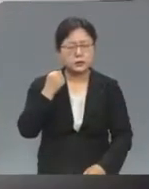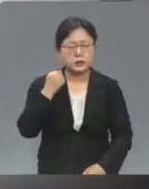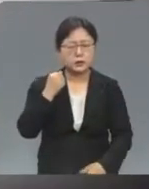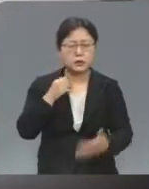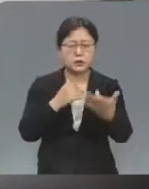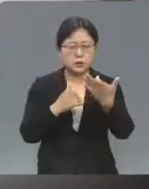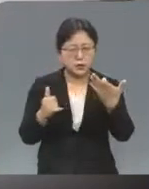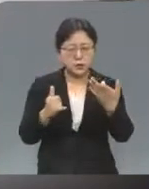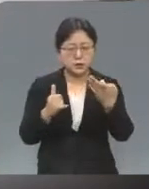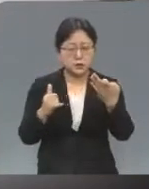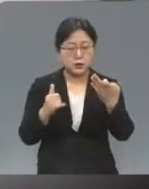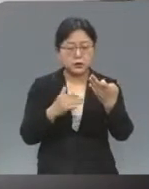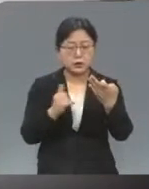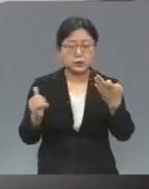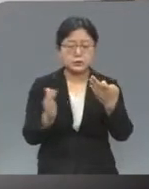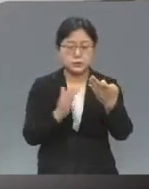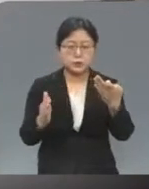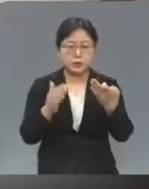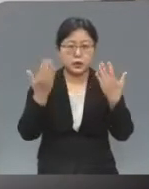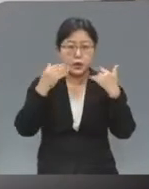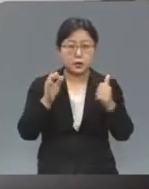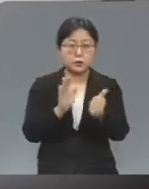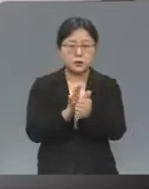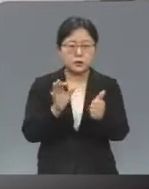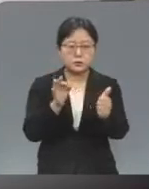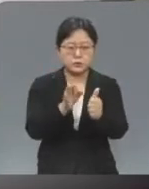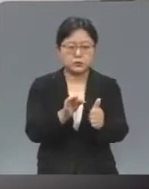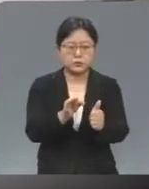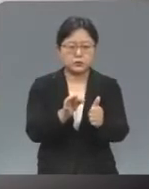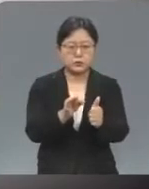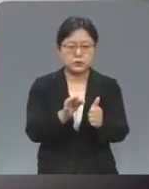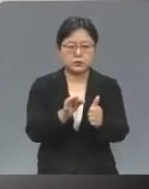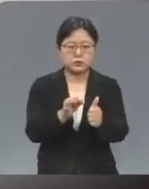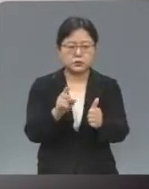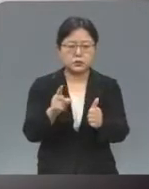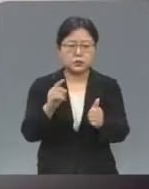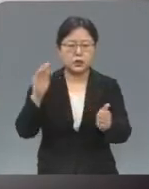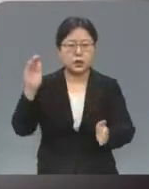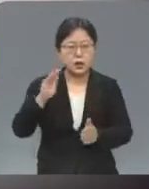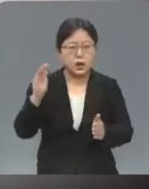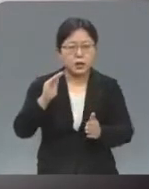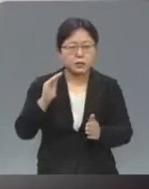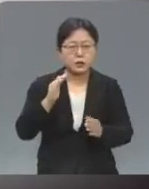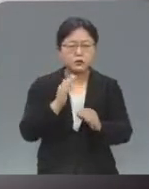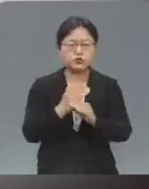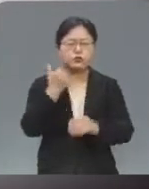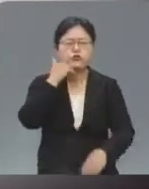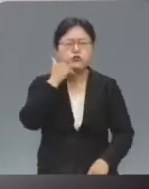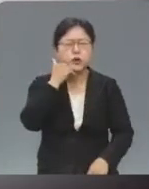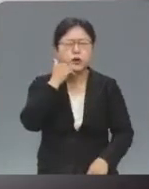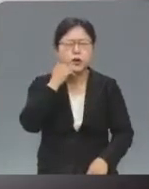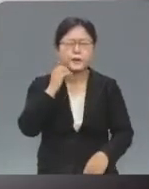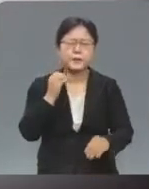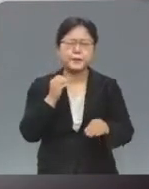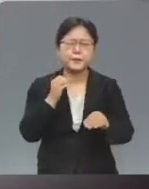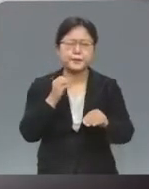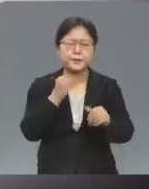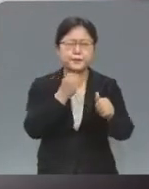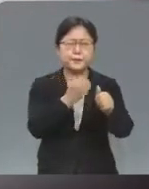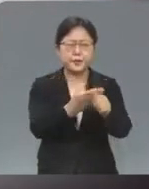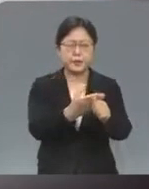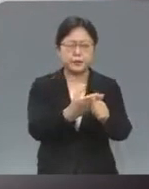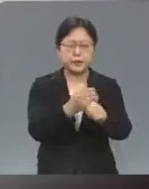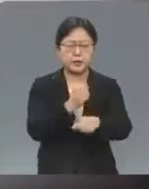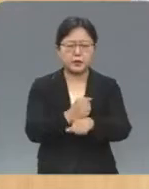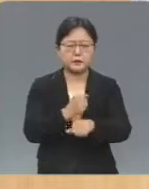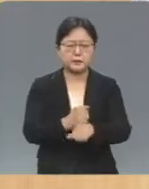야래향 양덕 아 사훈 상황에서 이루어져서 fl 팀에서 학생이 옹 나가 수소를 했어야